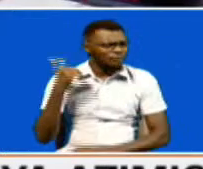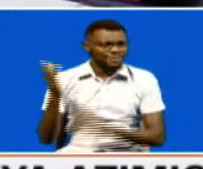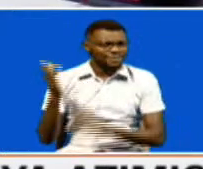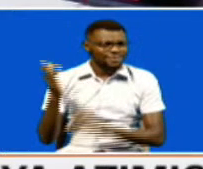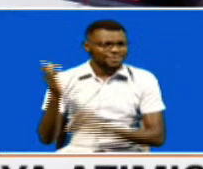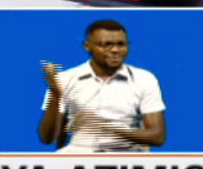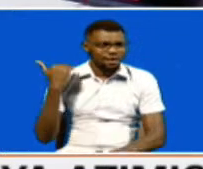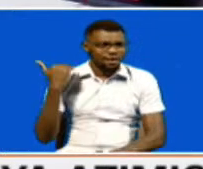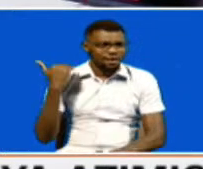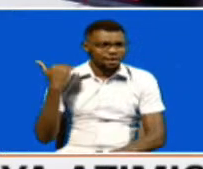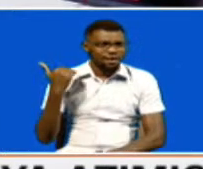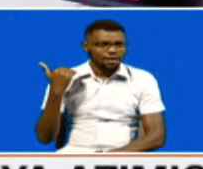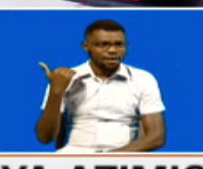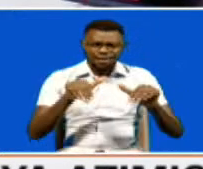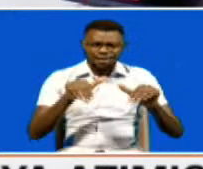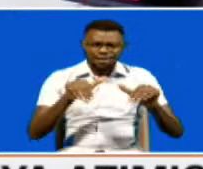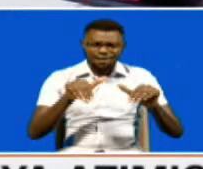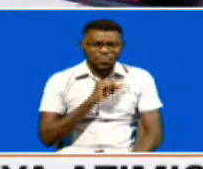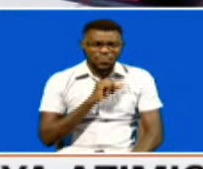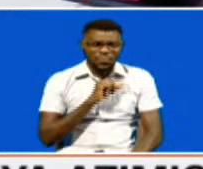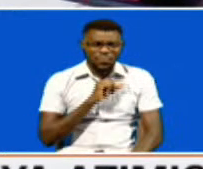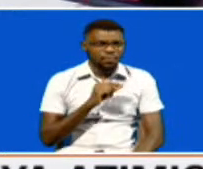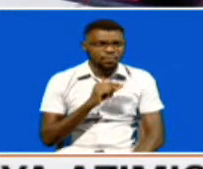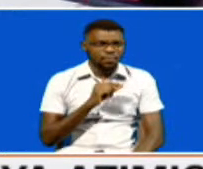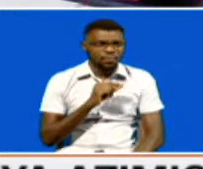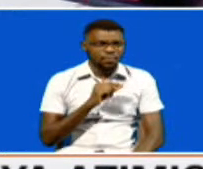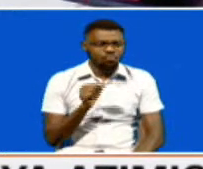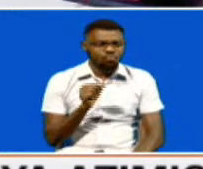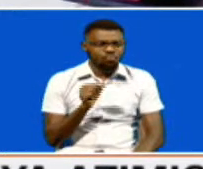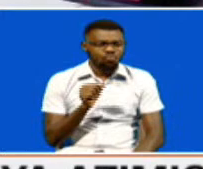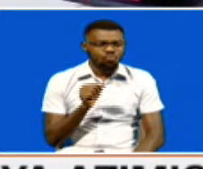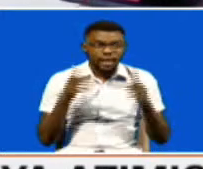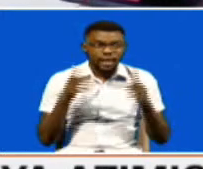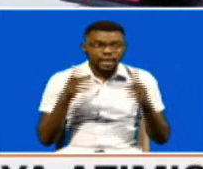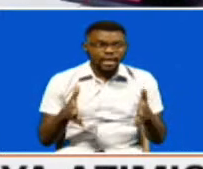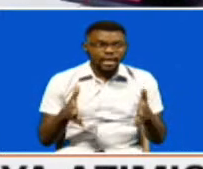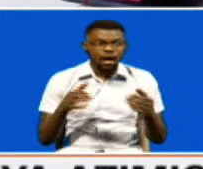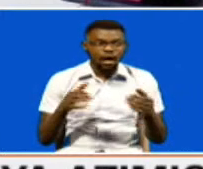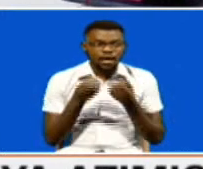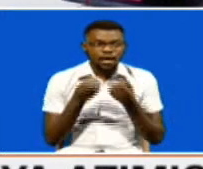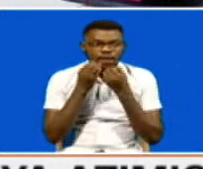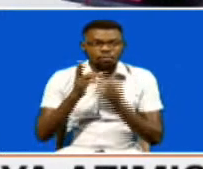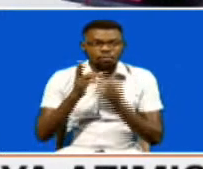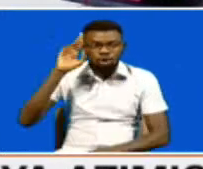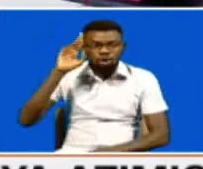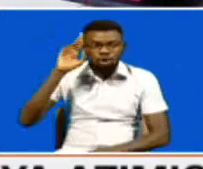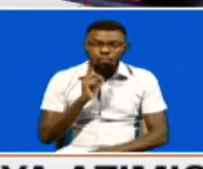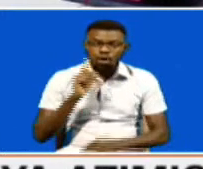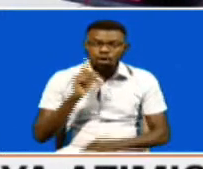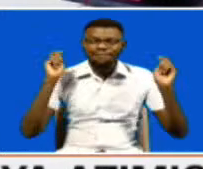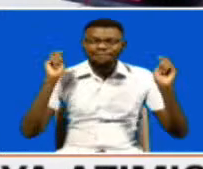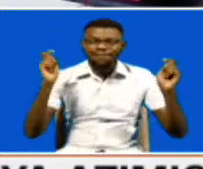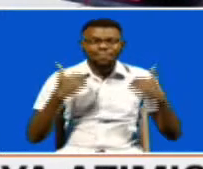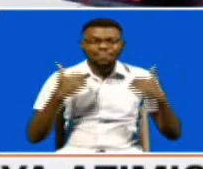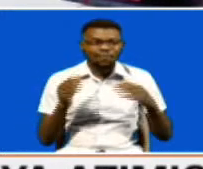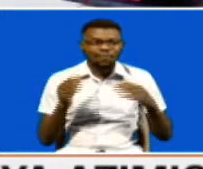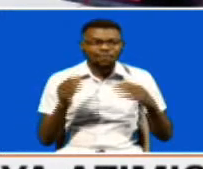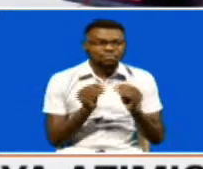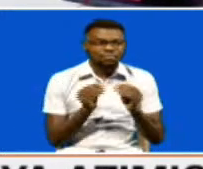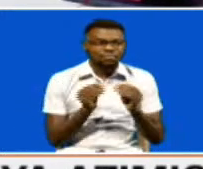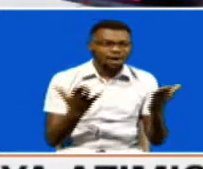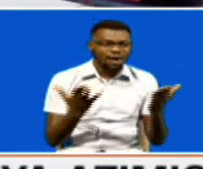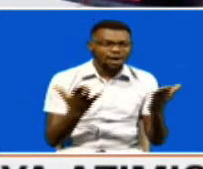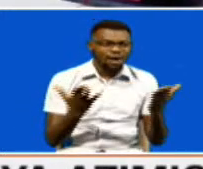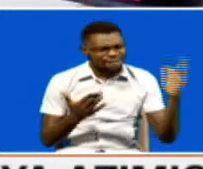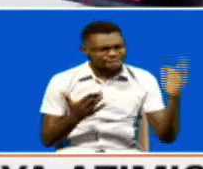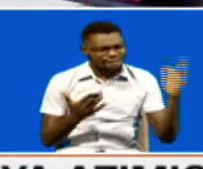mkongwe ambayo tulizika. Hii sasa inatakana tu wewe umwambie polisi, kesho mimi nitafanya mkutano pale,